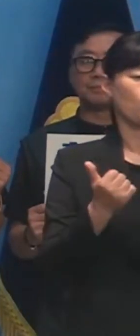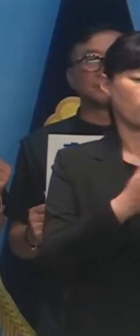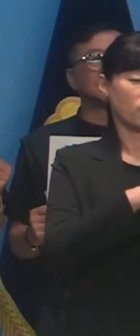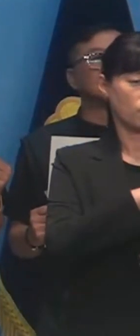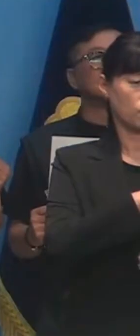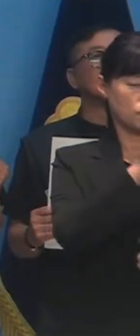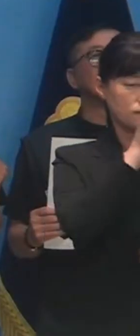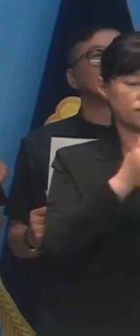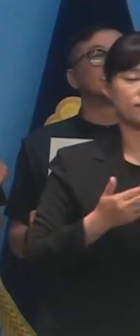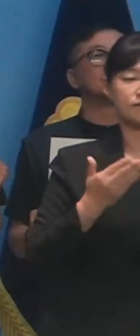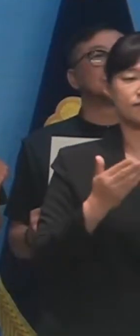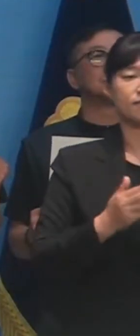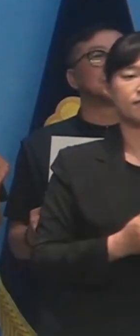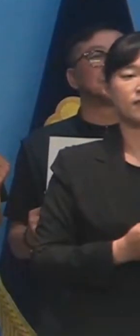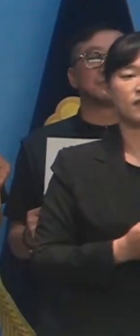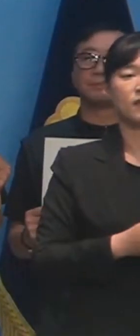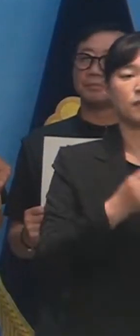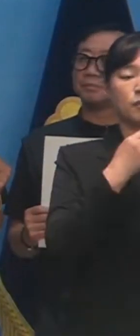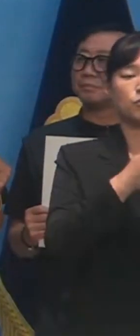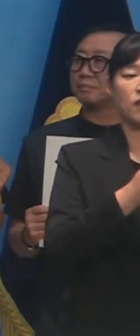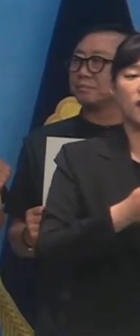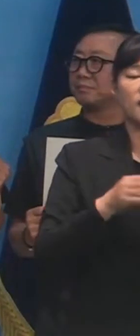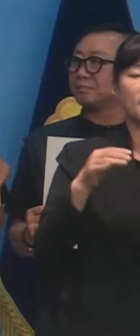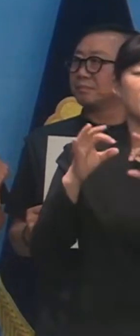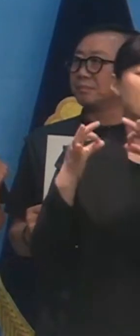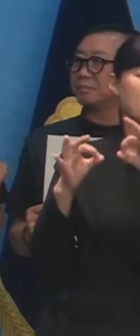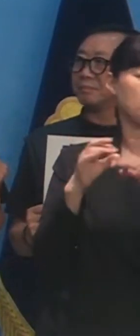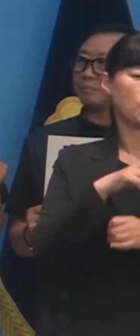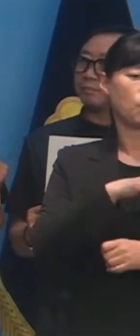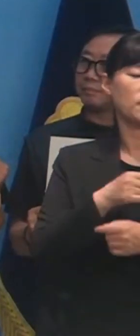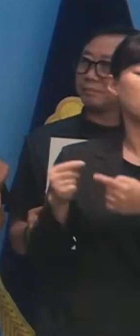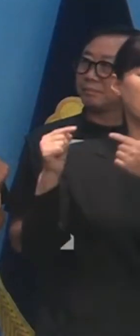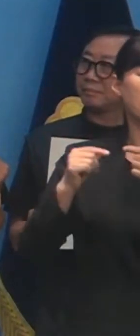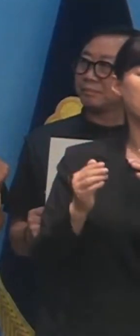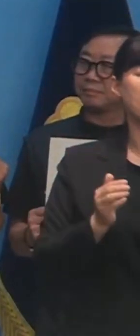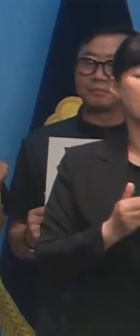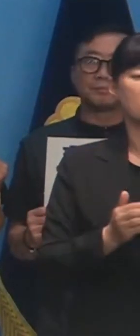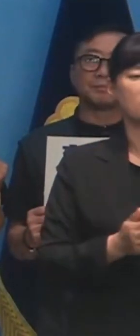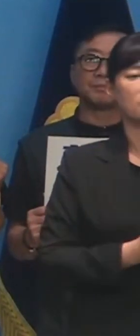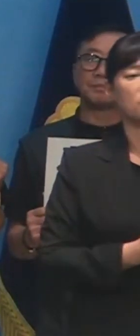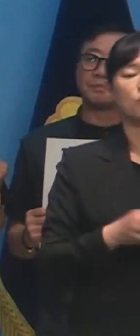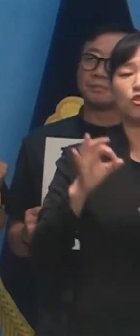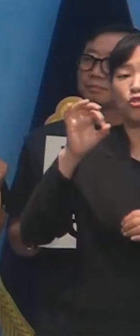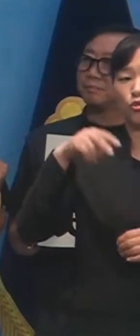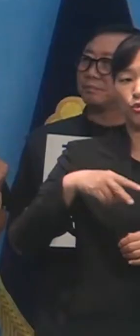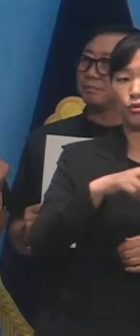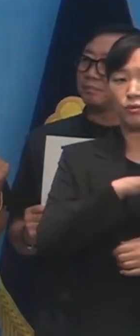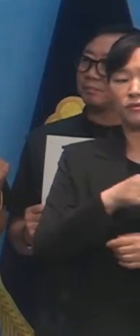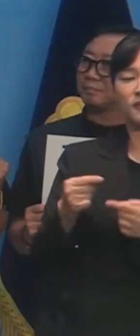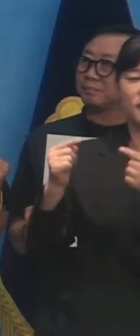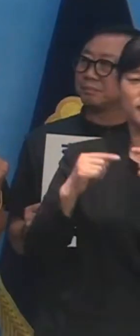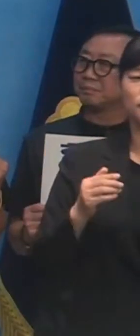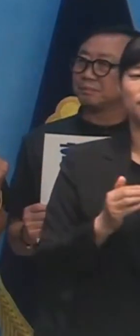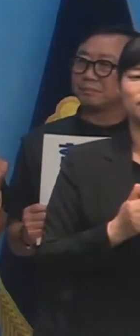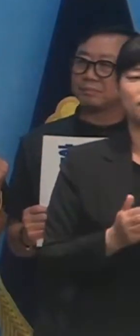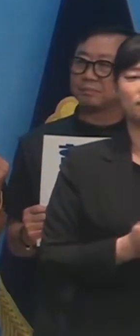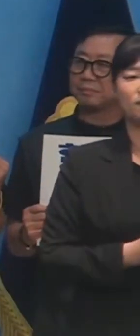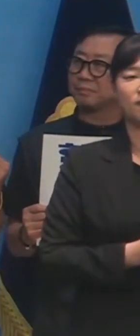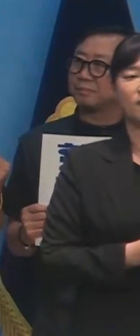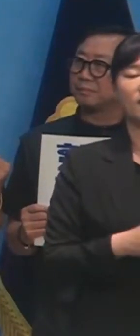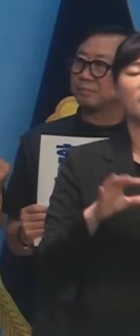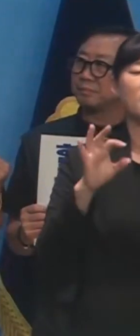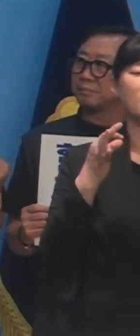국회의원님들 소개해 드리도록 하겠습니다. 민주당 김교홍 의원님 참석하셨습니다. 민주당 유동수 의원님 참석하셨고요.